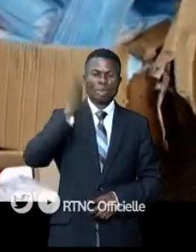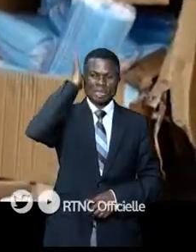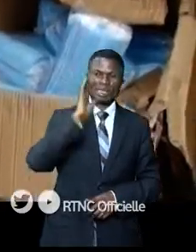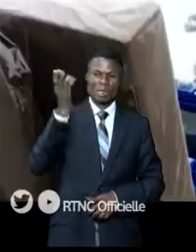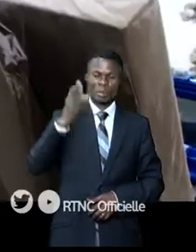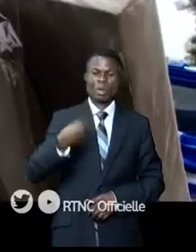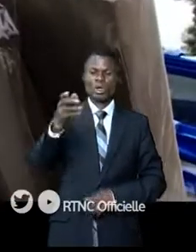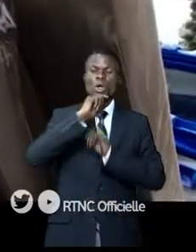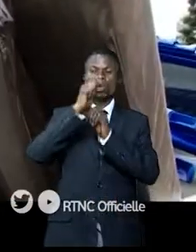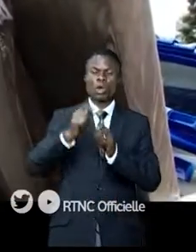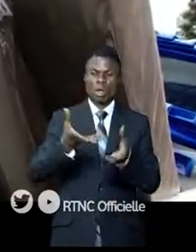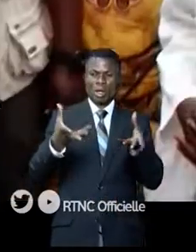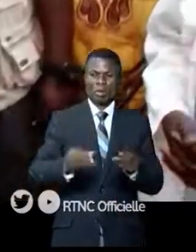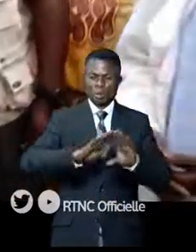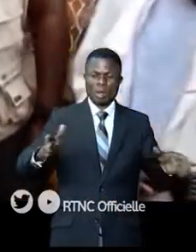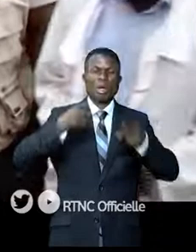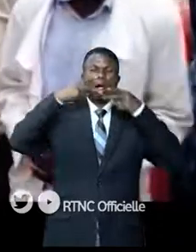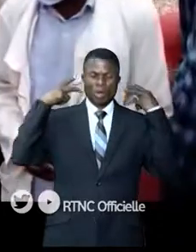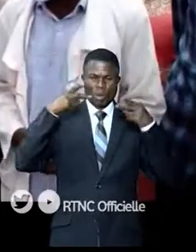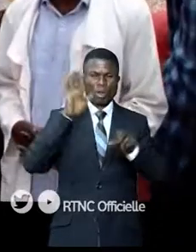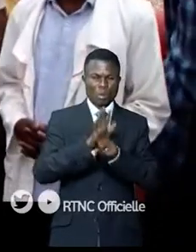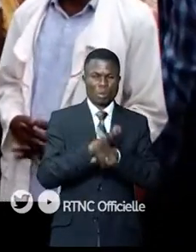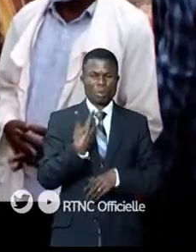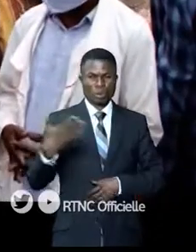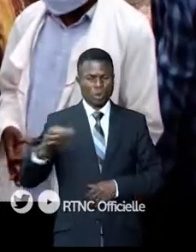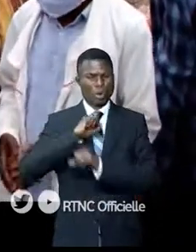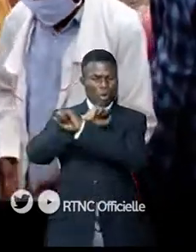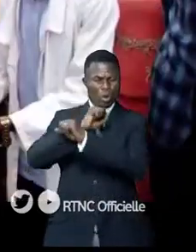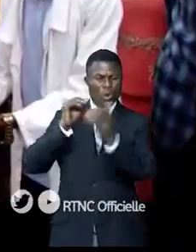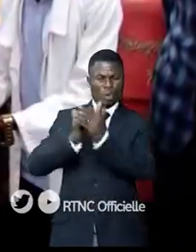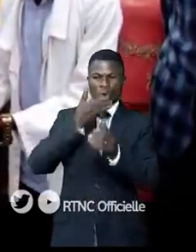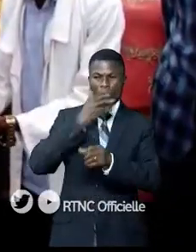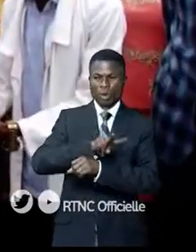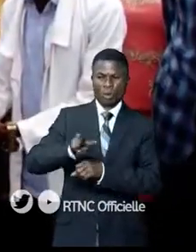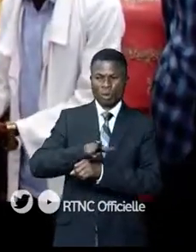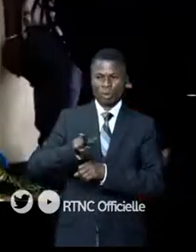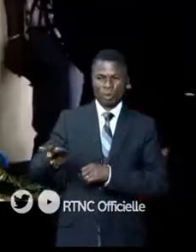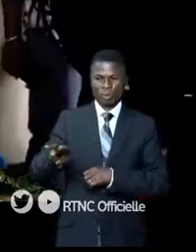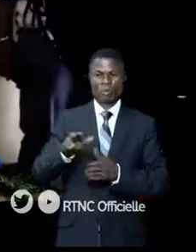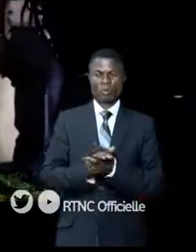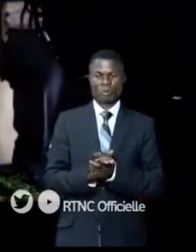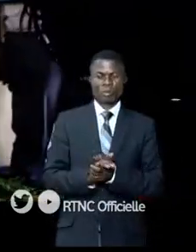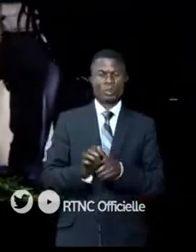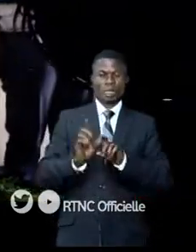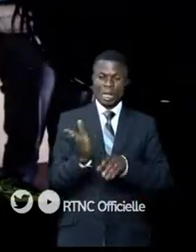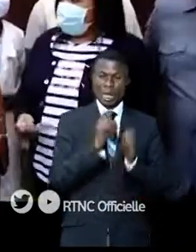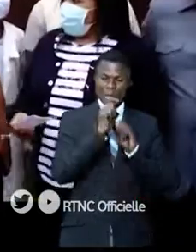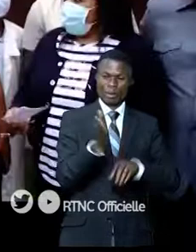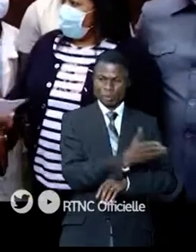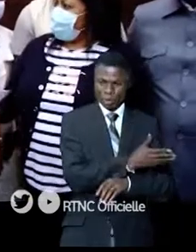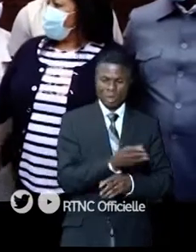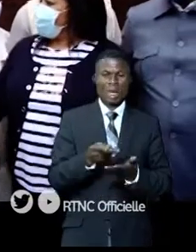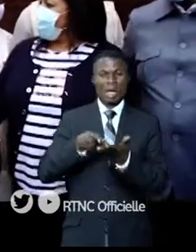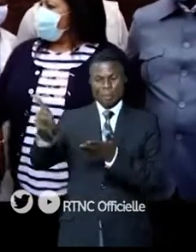un don de matelas, masques et autres kits de prévention contre le coronavirus. En dehors de ces gestes, des